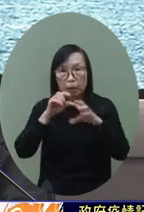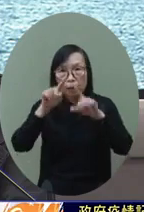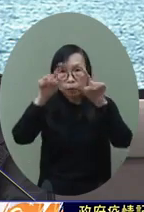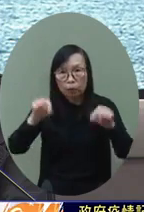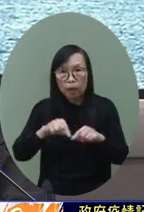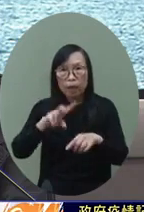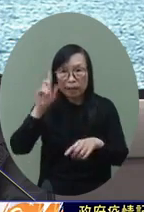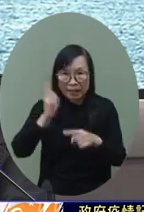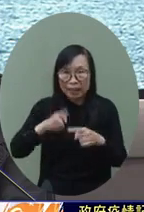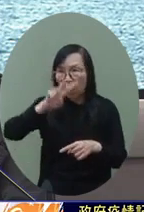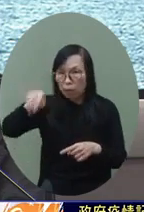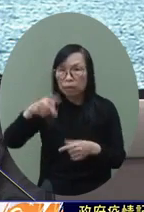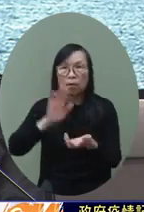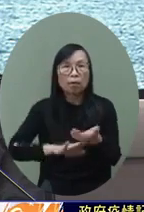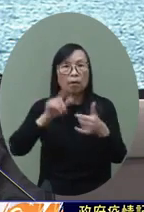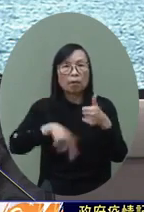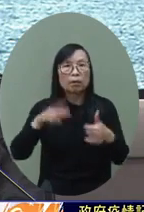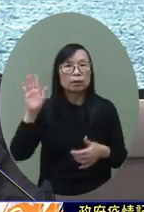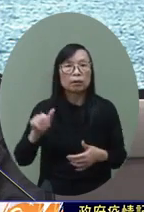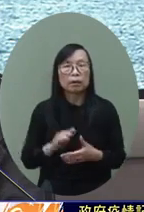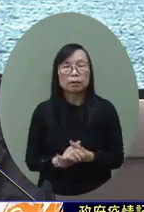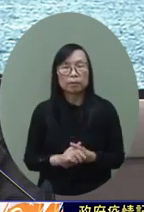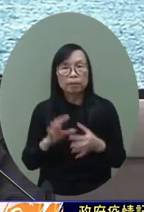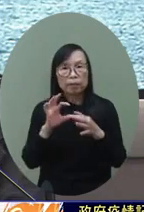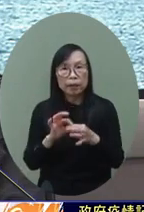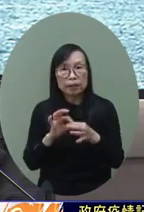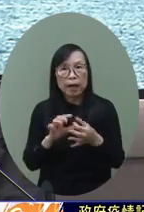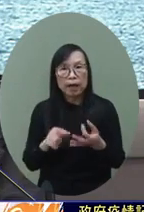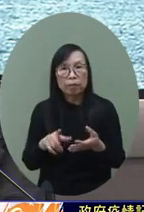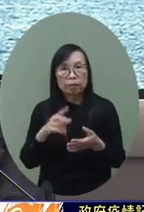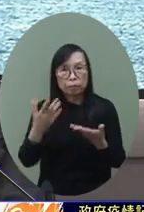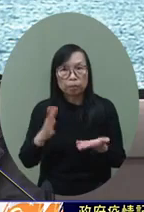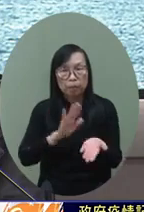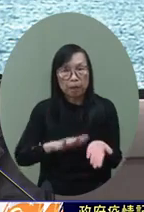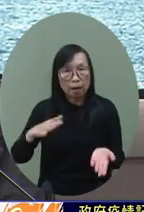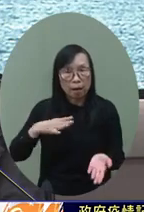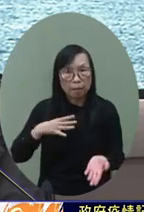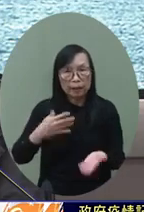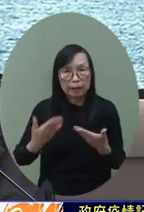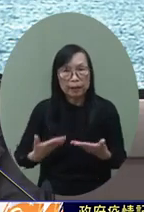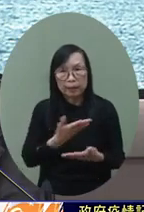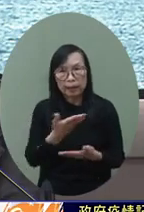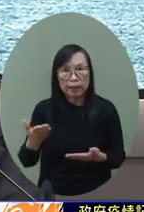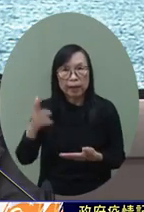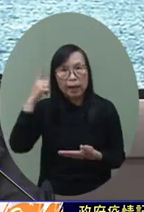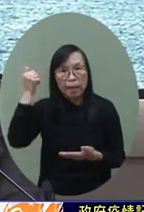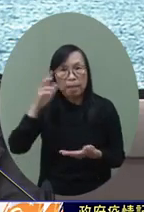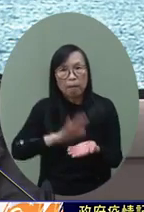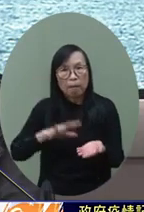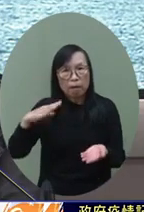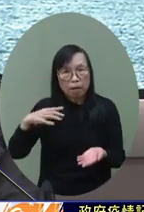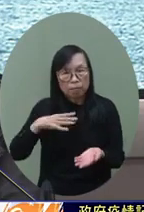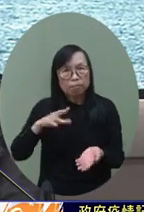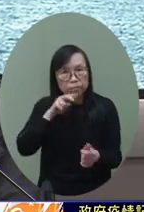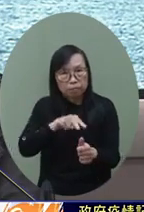會真係揾到一啲個案咧？咁第三個就係關於疫情，其實依家 大家都係好希望疫情快啲控制到啦。